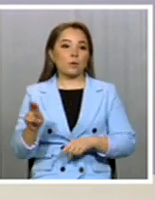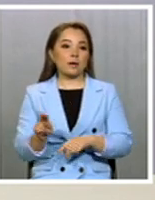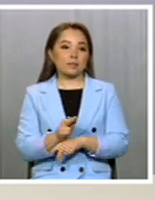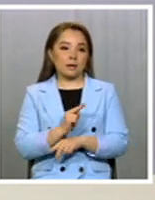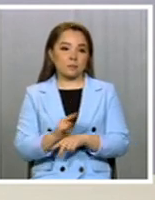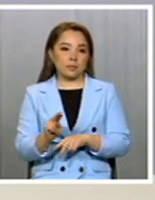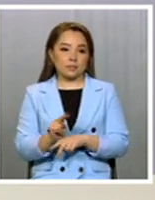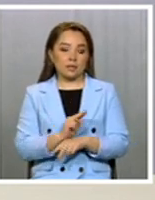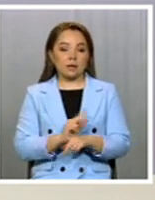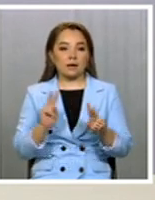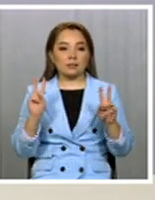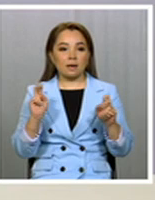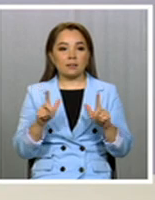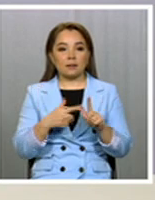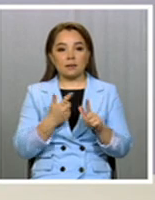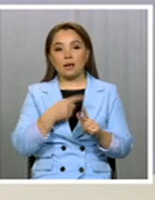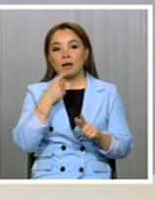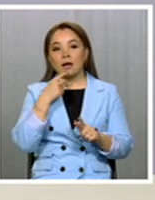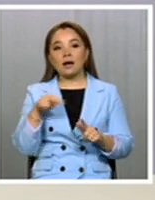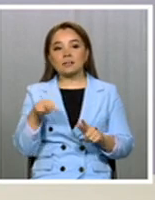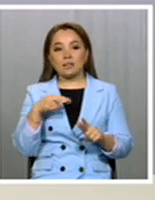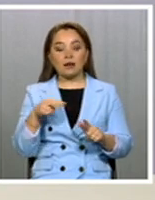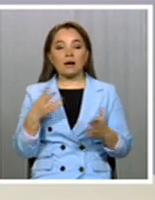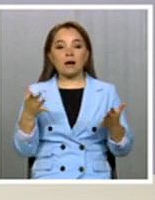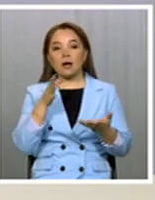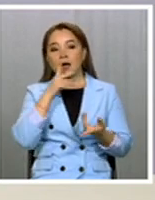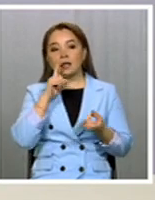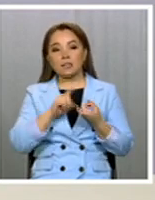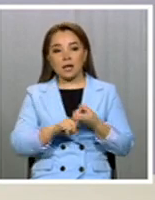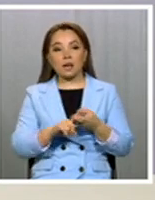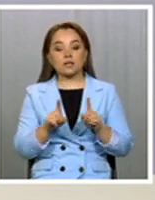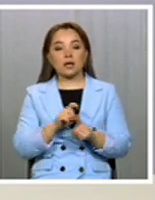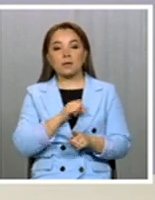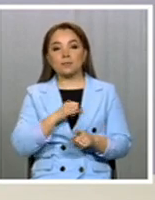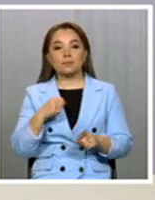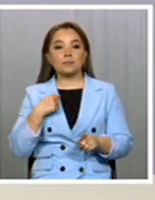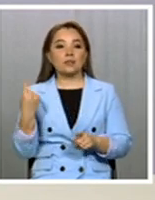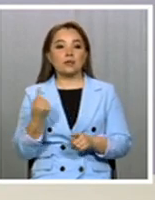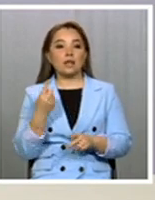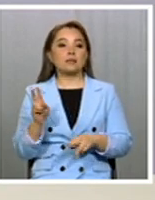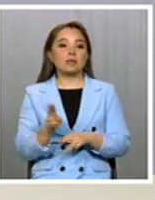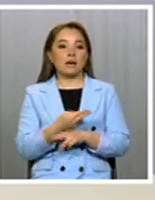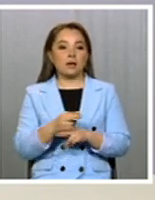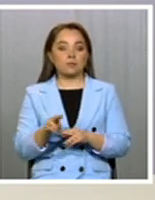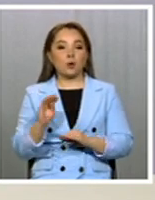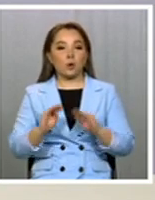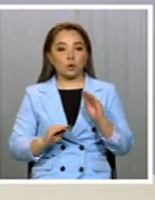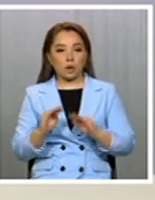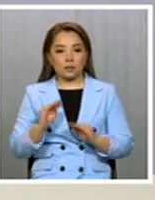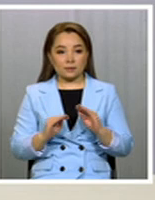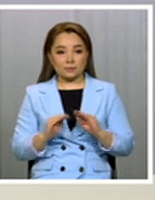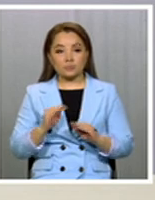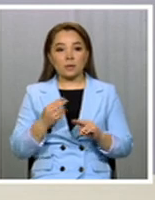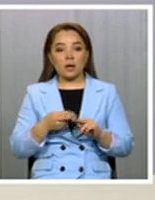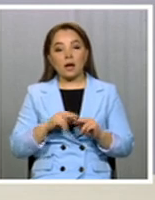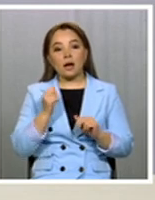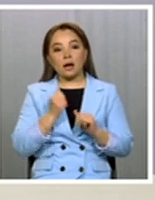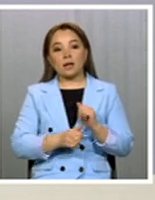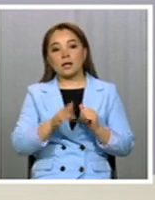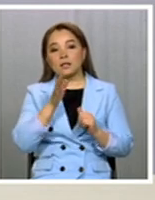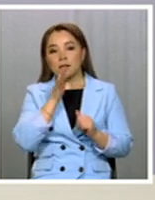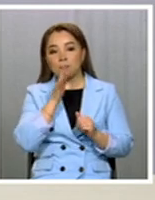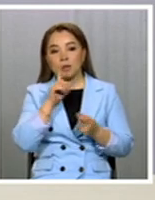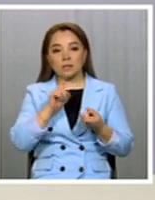аталады. Әдебиет қай кезеңде де ең алдымен тәрбие құралы. Әр заманда,